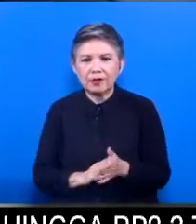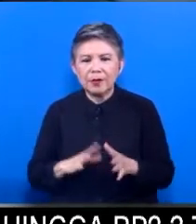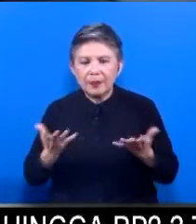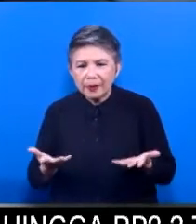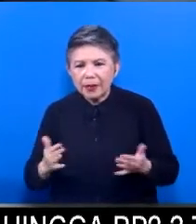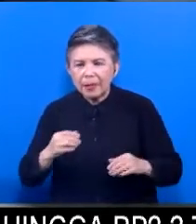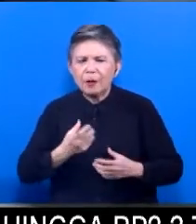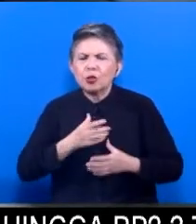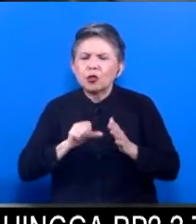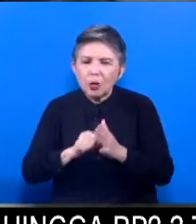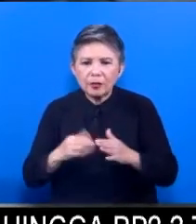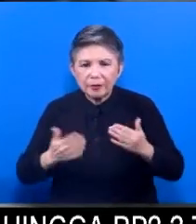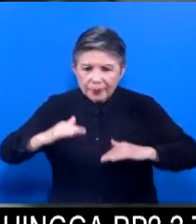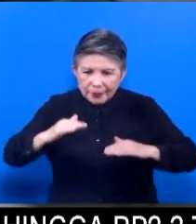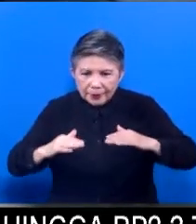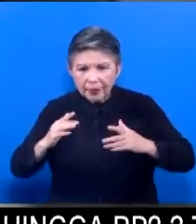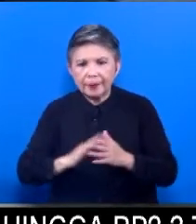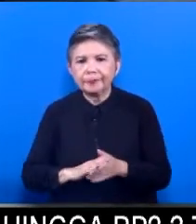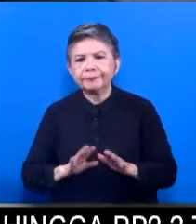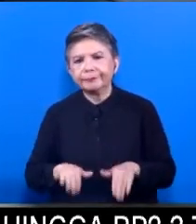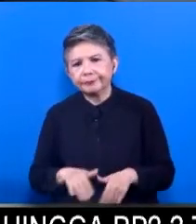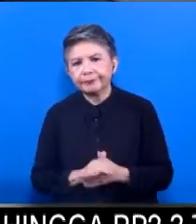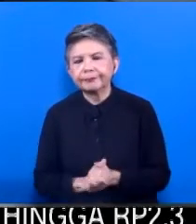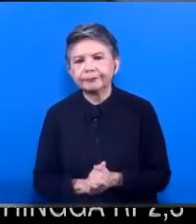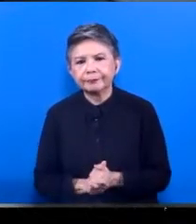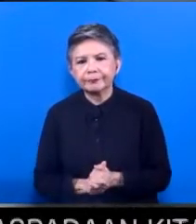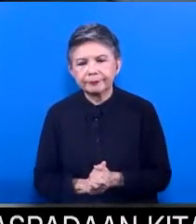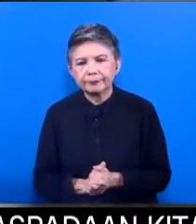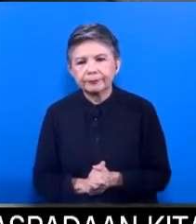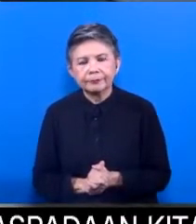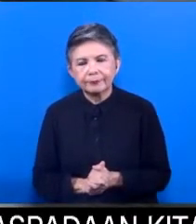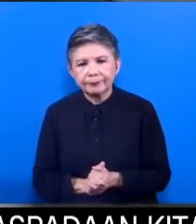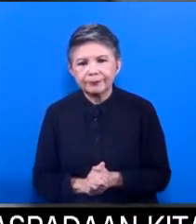harga minyak yang terjangkau. Saya Isara Sari, Probohus Hartoyo, Jakarta.